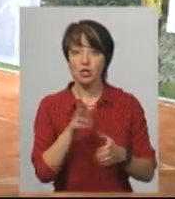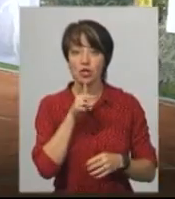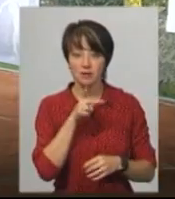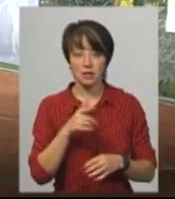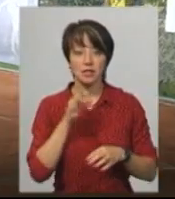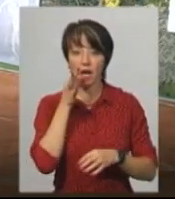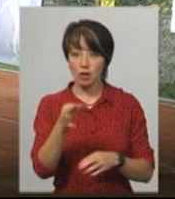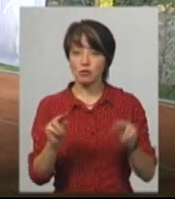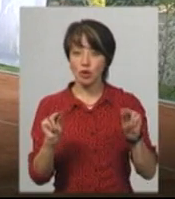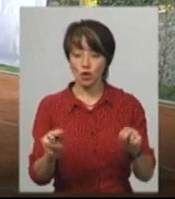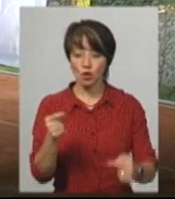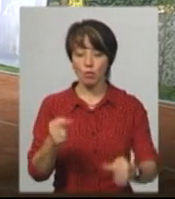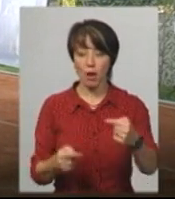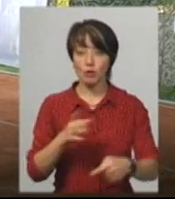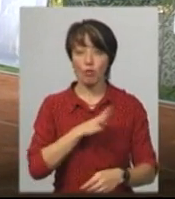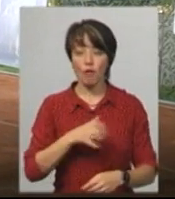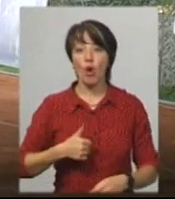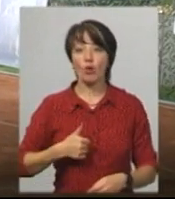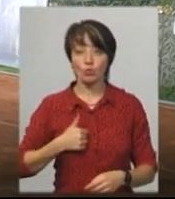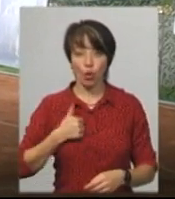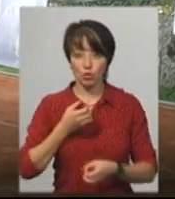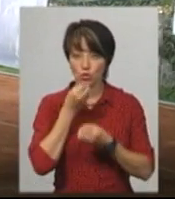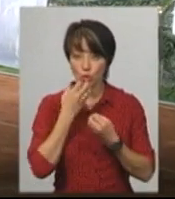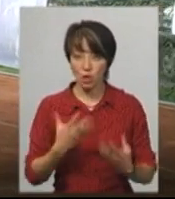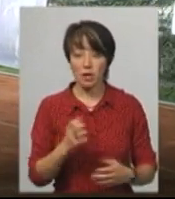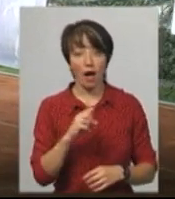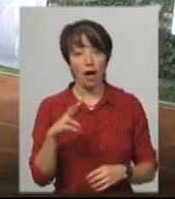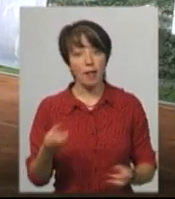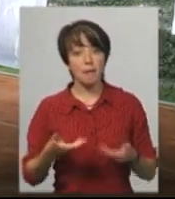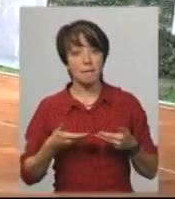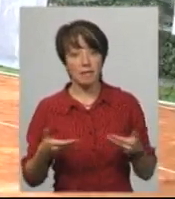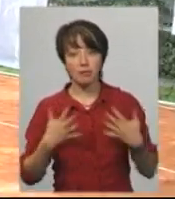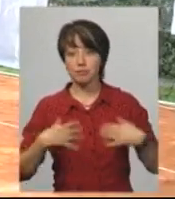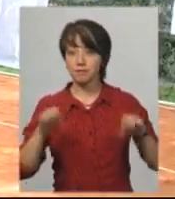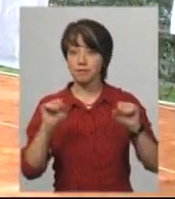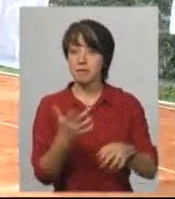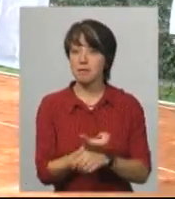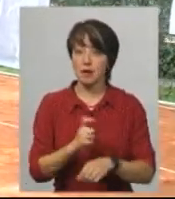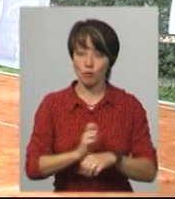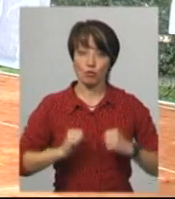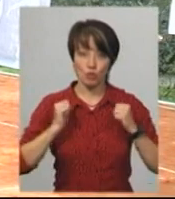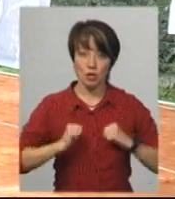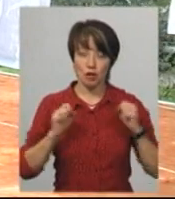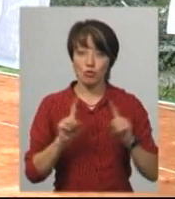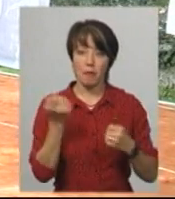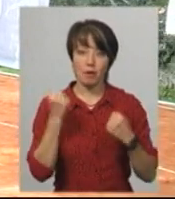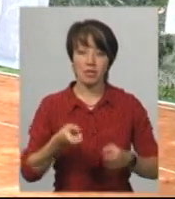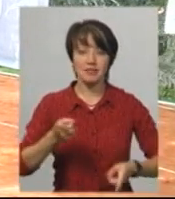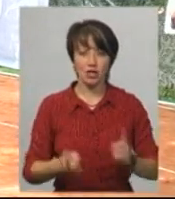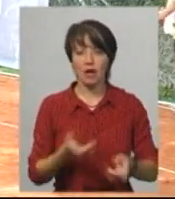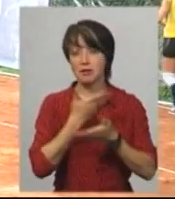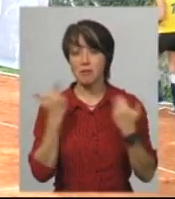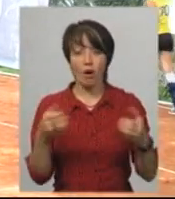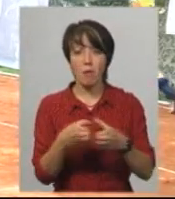відверто, суперник був достойний. Ну, але ми приложили максимум зусиль для того, щоб перемогти. Звичайно, нема